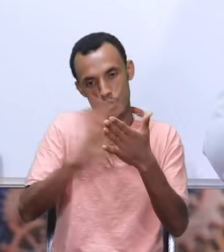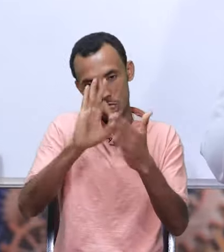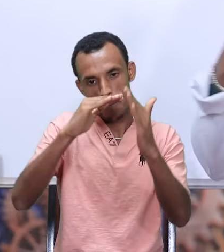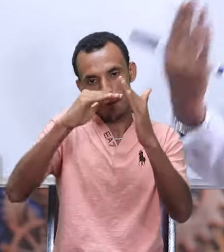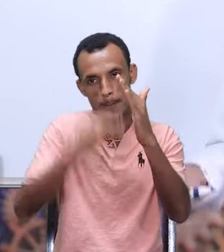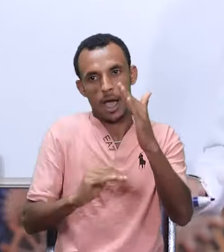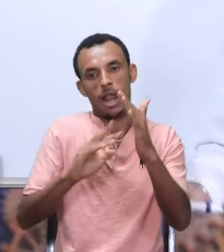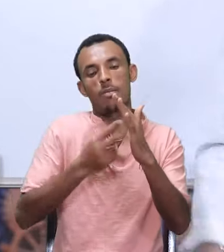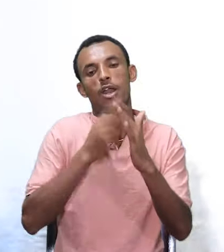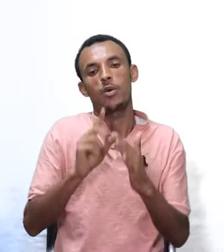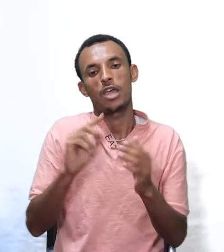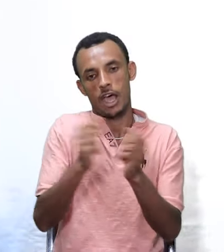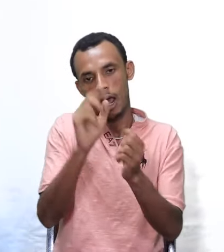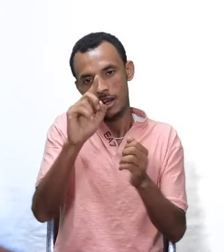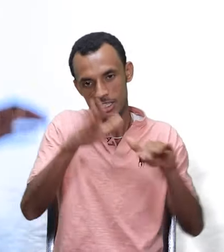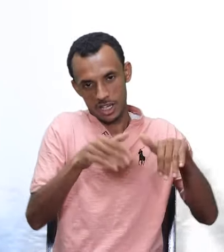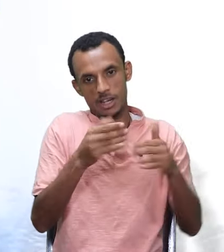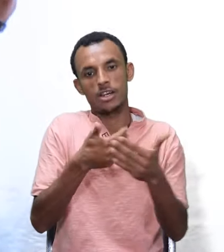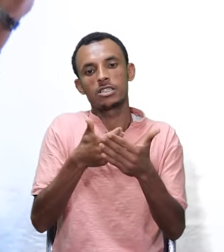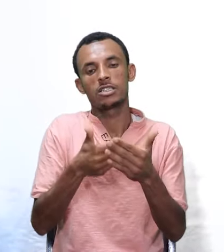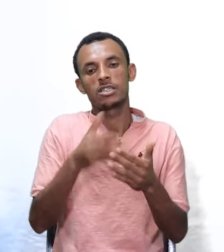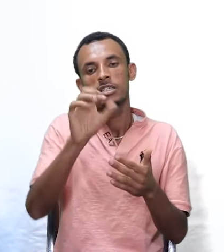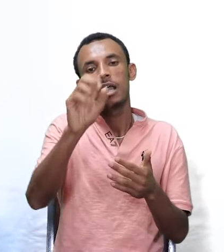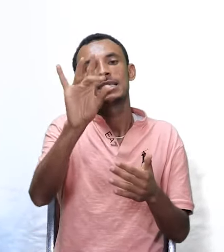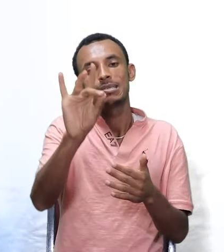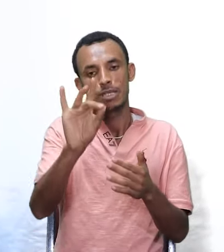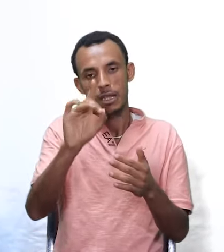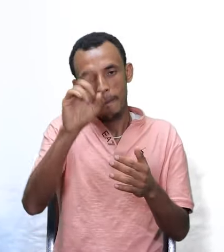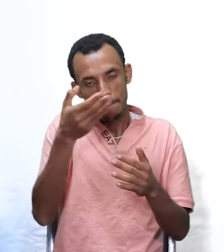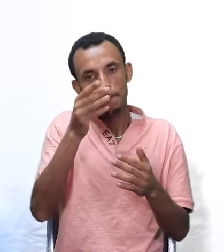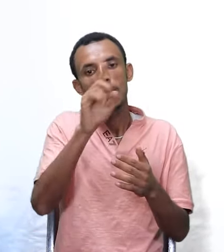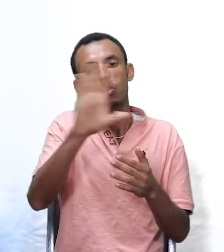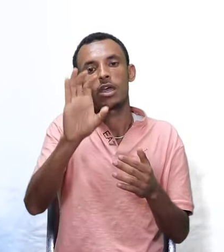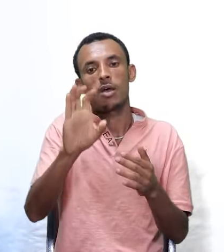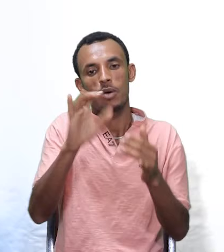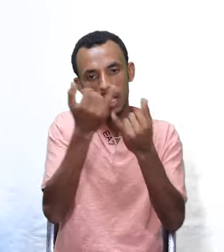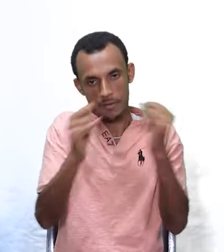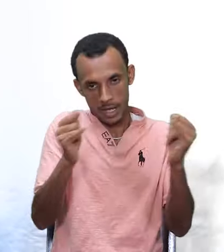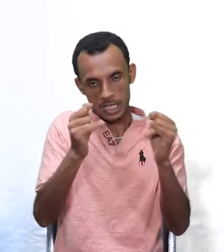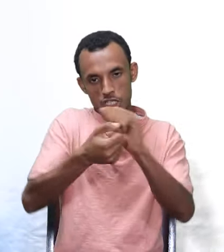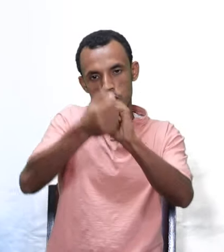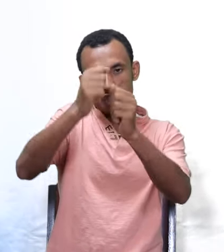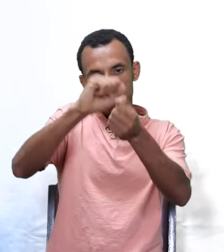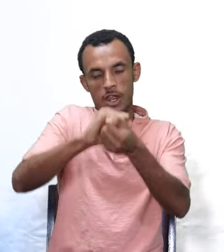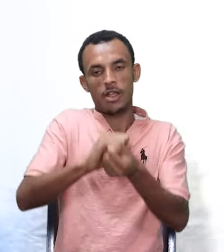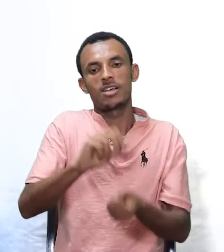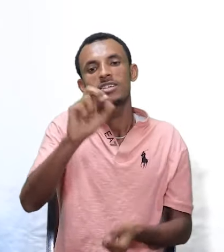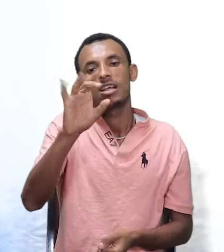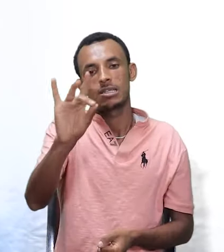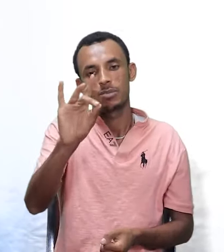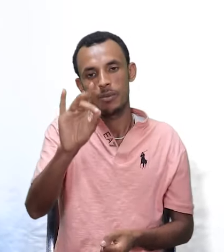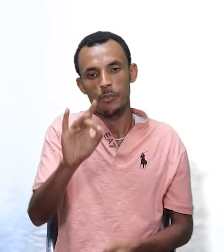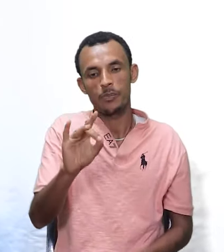ነው። የጋራቸው አንድ እስኪሆን ድረስ። ስለዚህ 38 መቶኛ ይለናል። ይህንን ወደ ክፍልፋይ ስናደርገው 38 መቶኛ